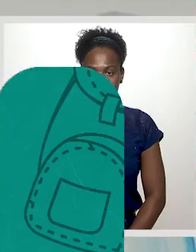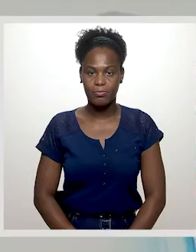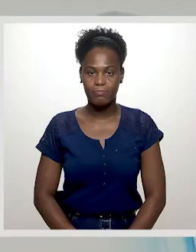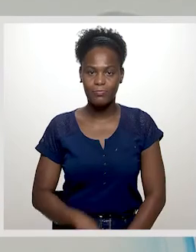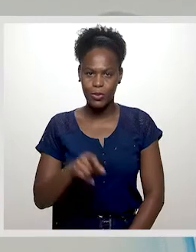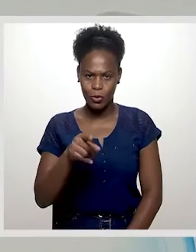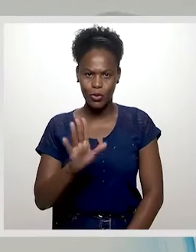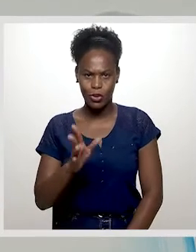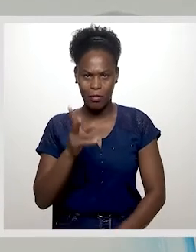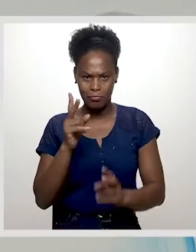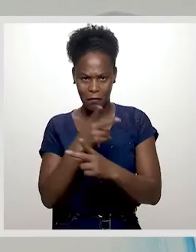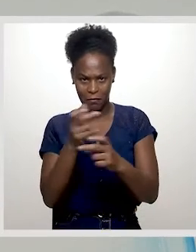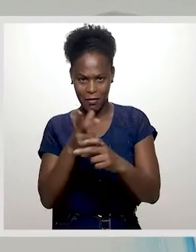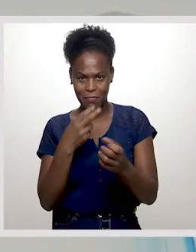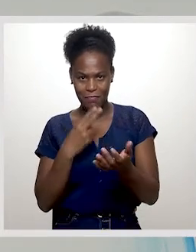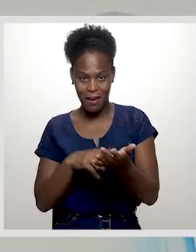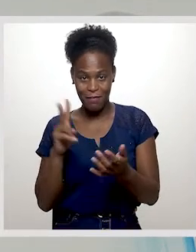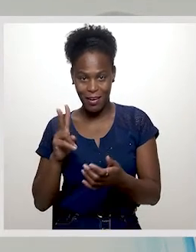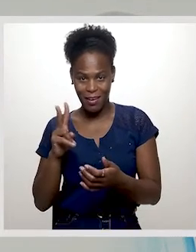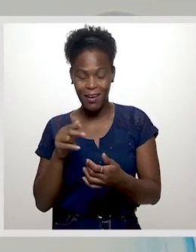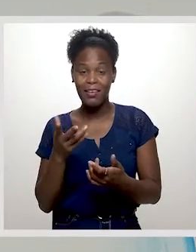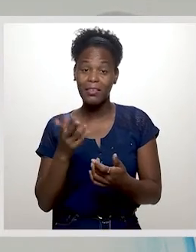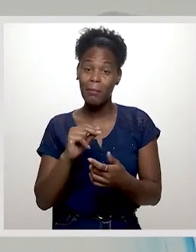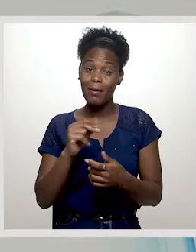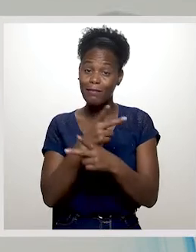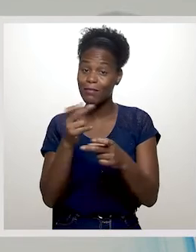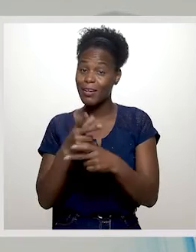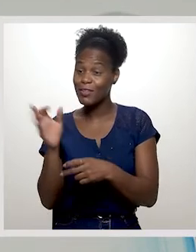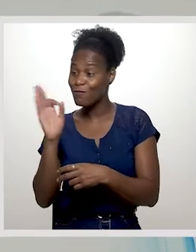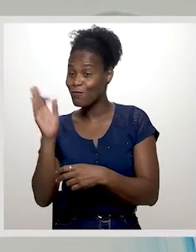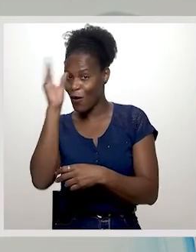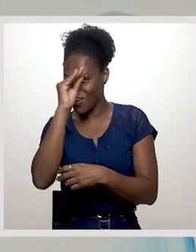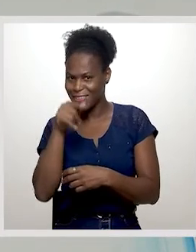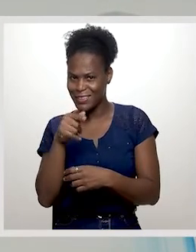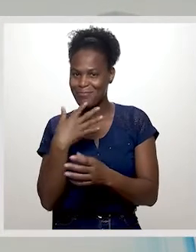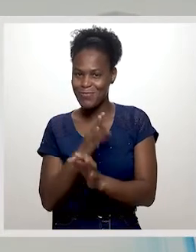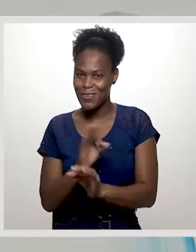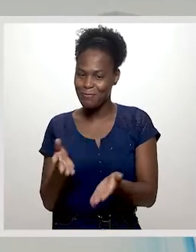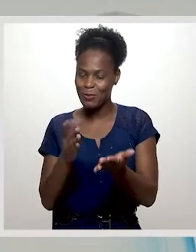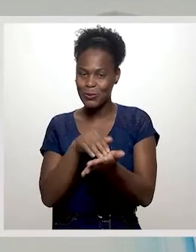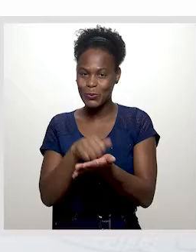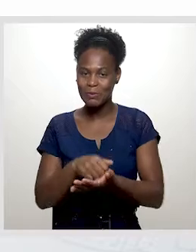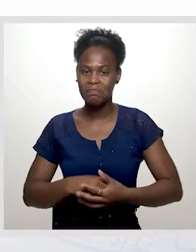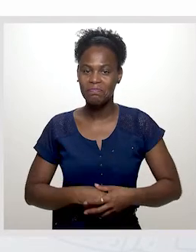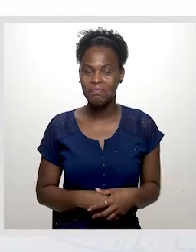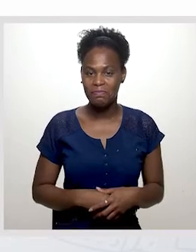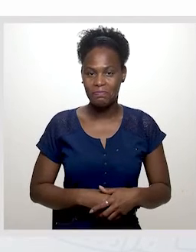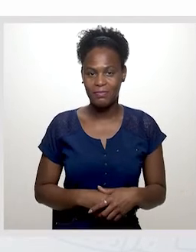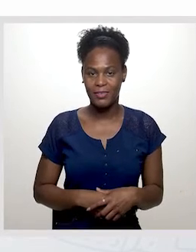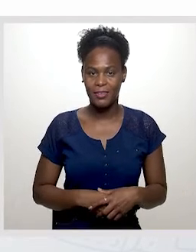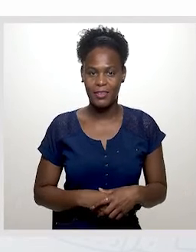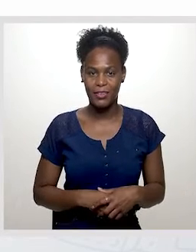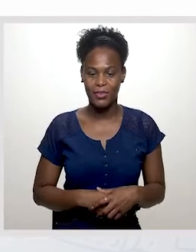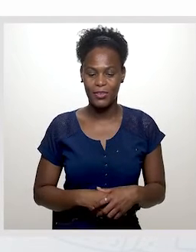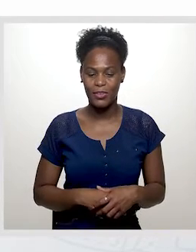Tu as trouvé les affirmations vraies et les affirmations fausses? Magnifique. On corrige. A.